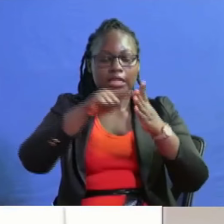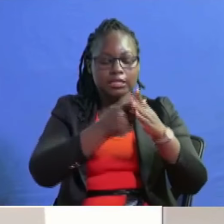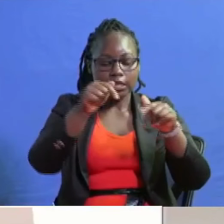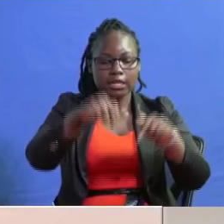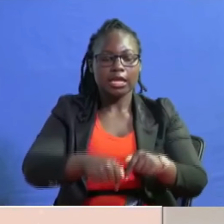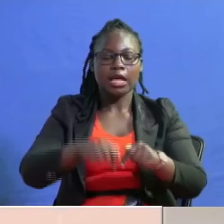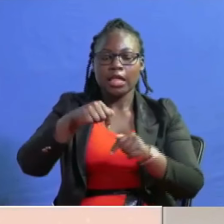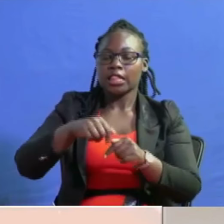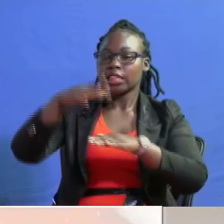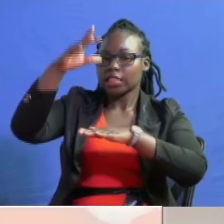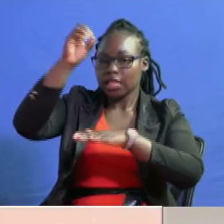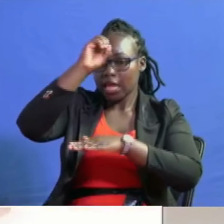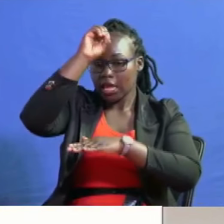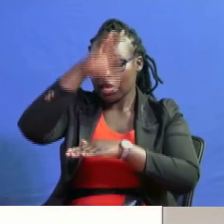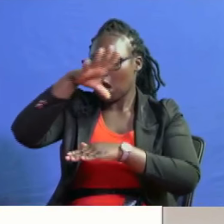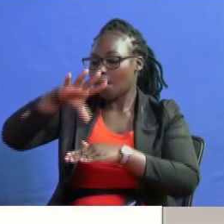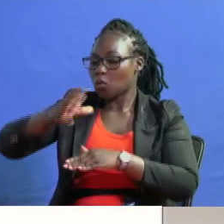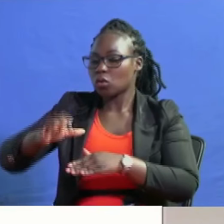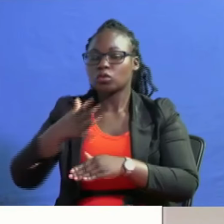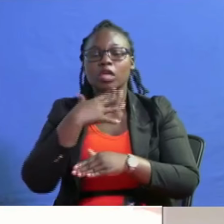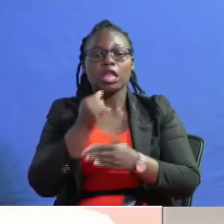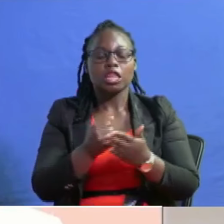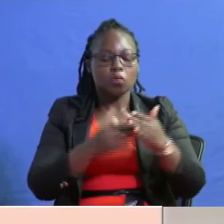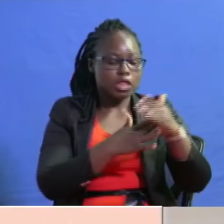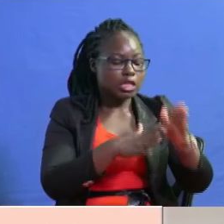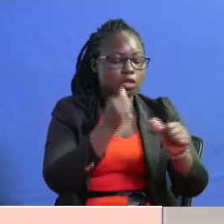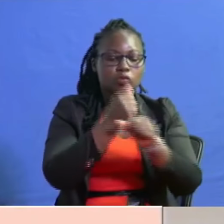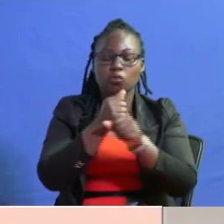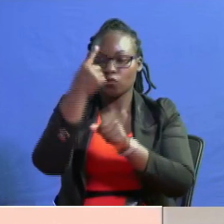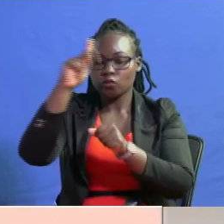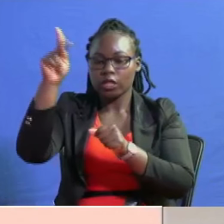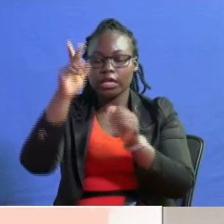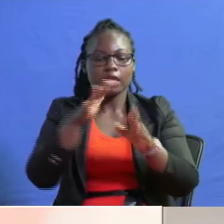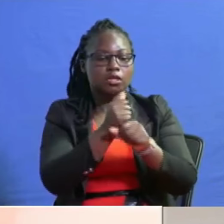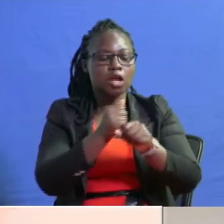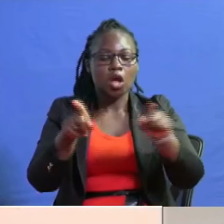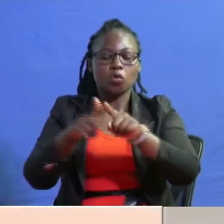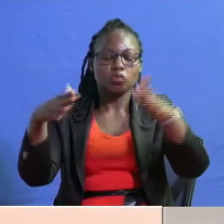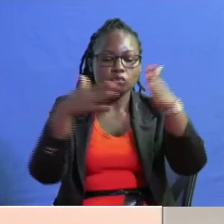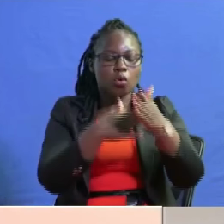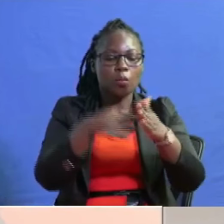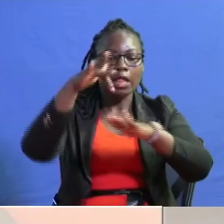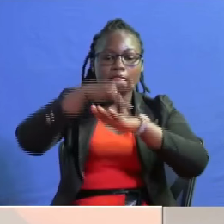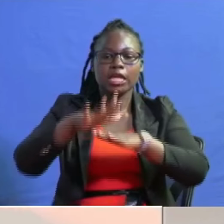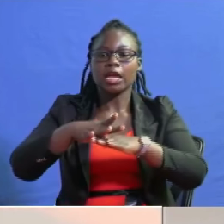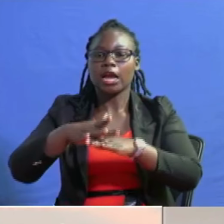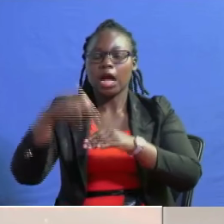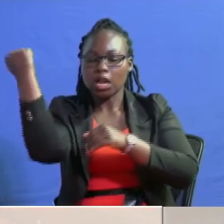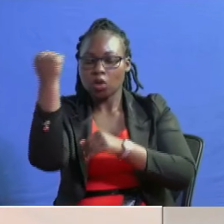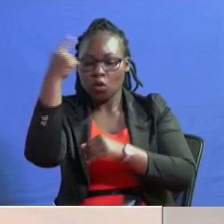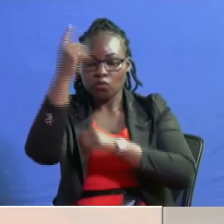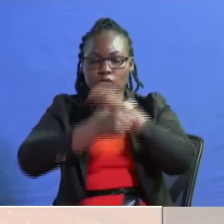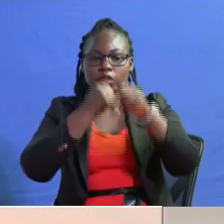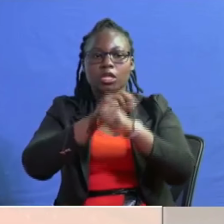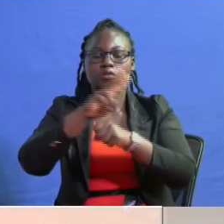kaunti ya Kiambu. Rais akiwataka viongozi kuwafanyia Wakenya kazi na kukomesha siasa za mapema za mwaka